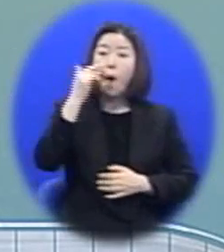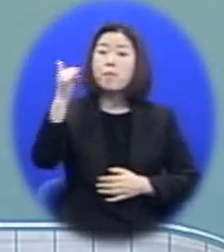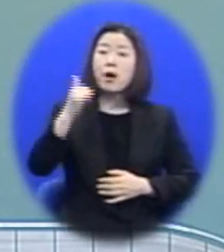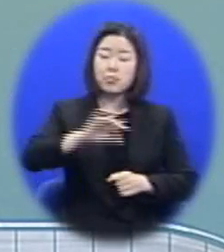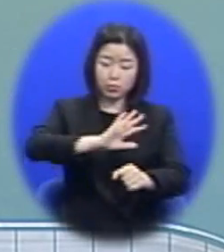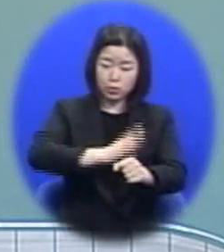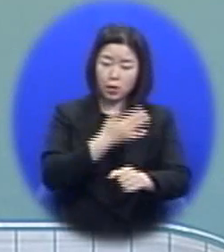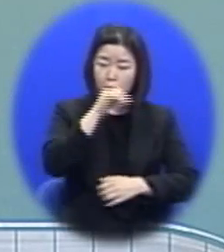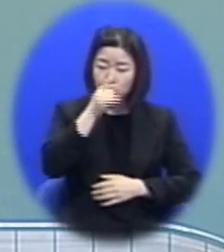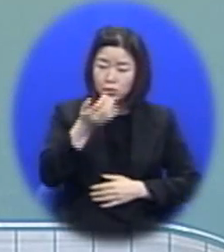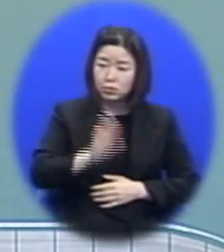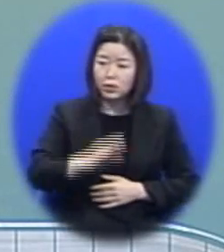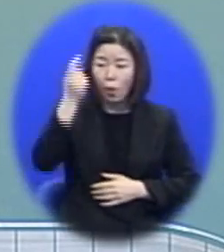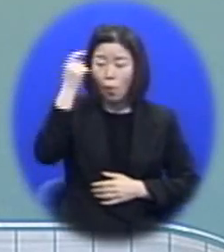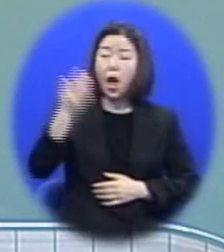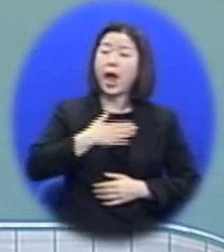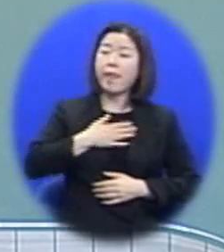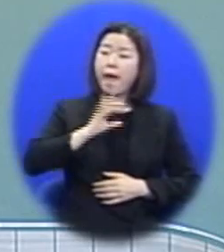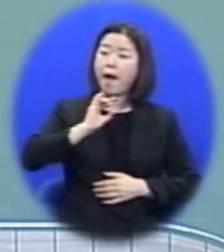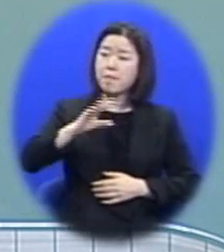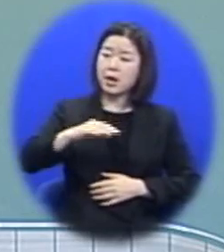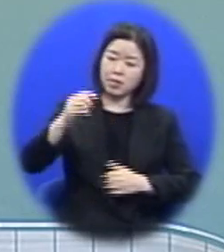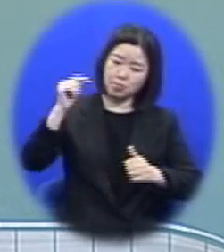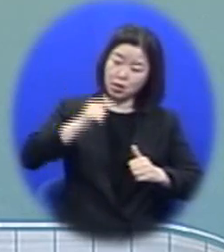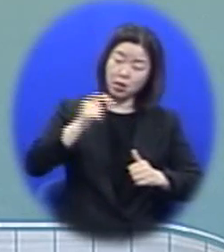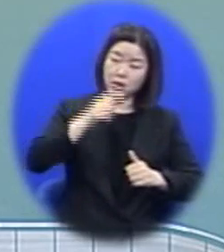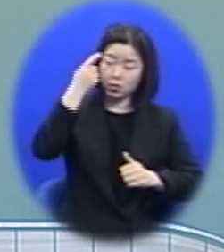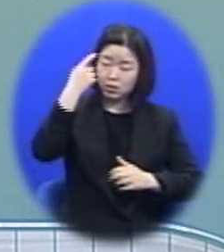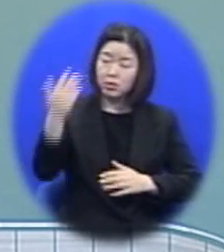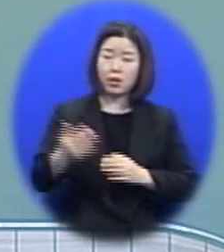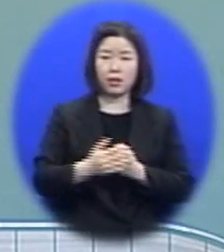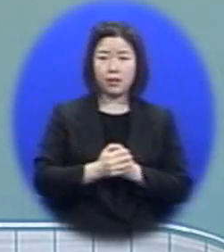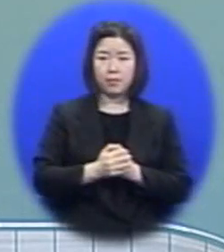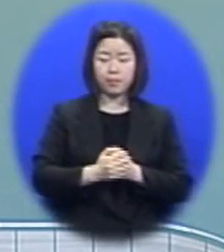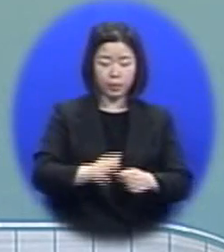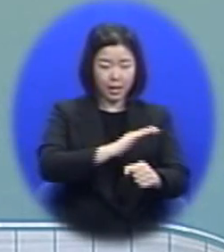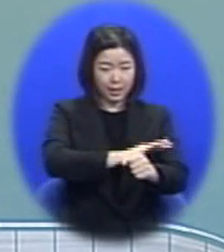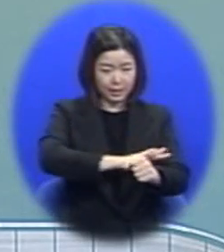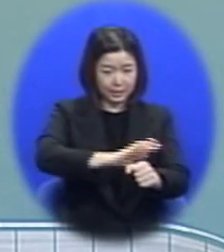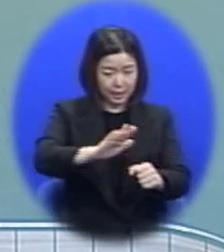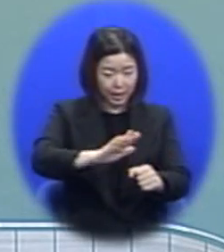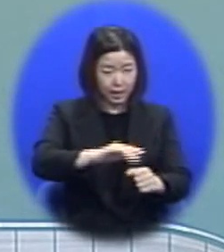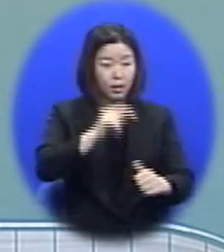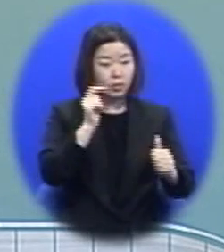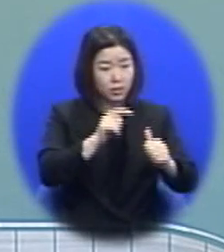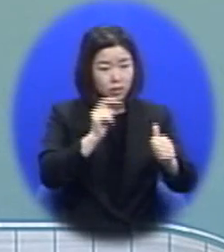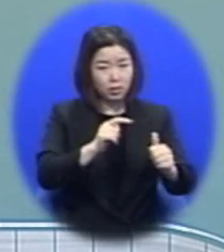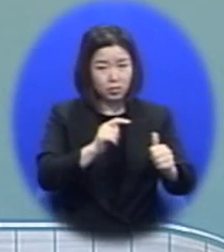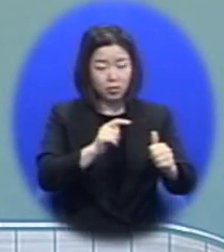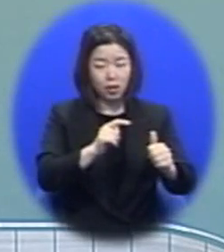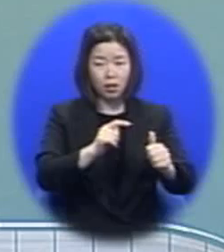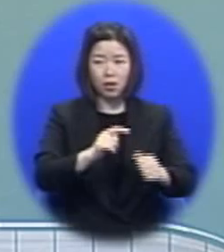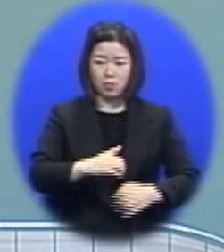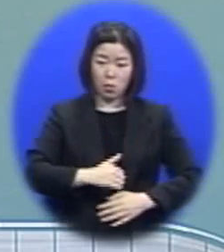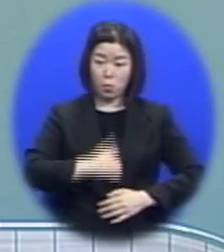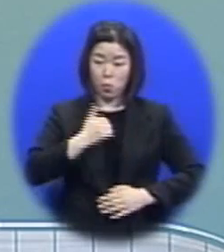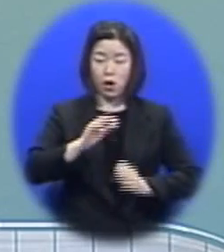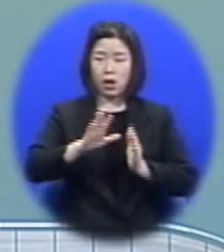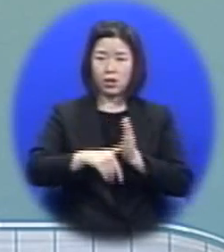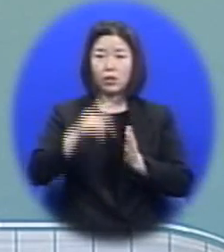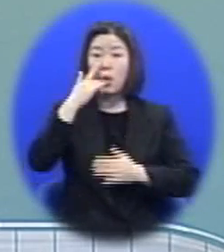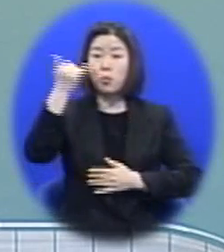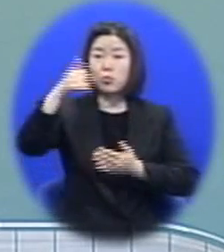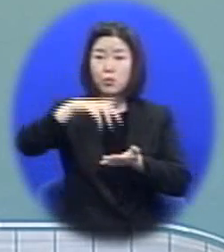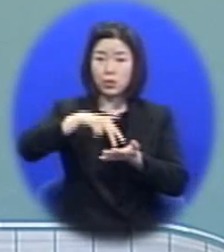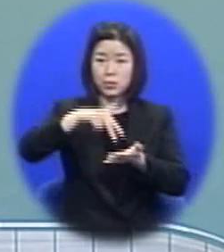우리보고 그렇게 하느냐 그러니까 잘하라고 이야기를 했는데 자녀가 화를 낼 때 부모는 당황스럽습니다